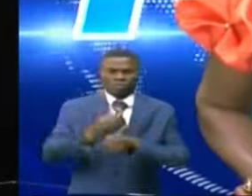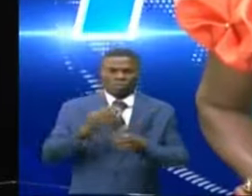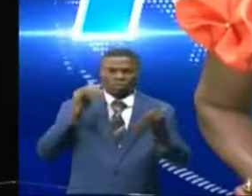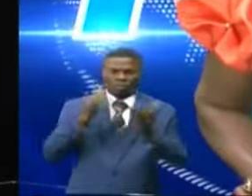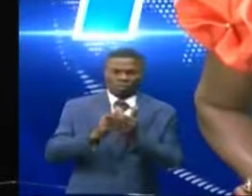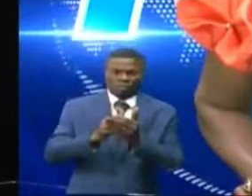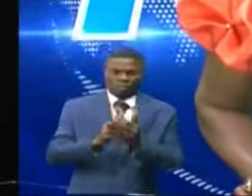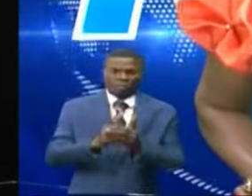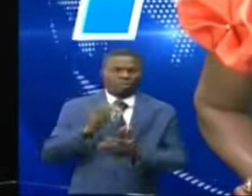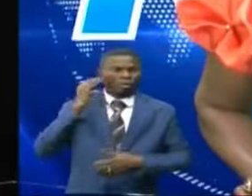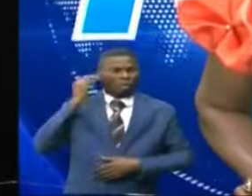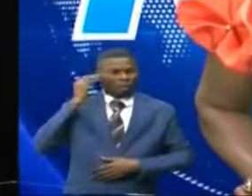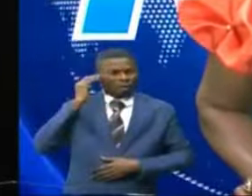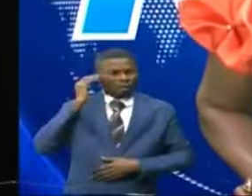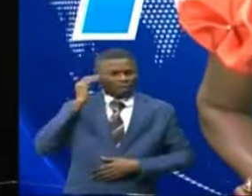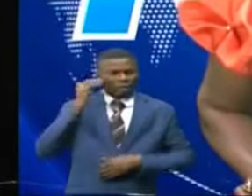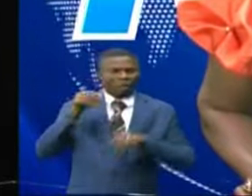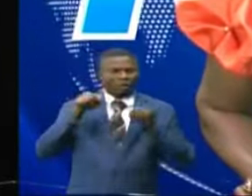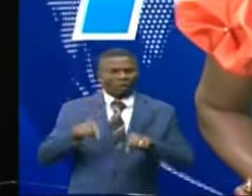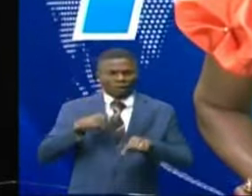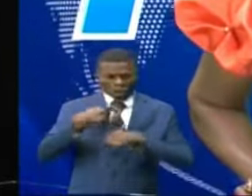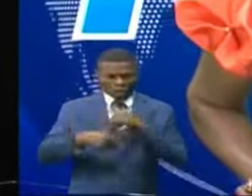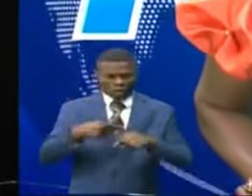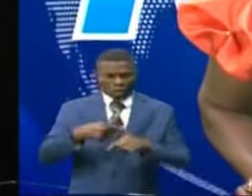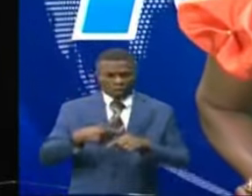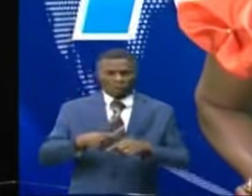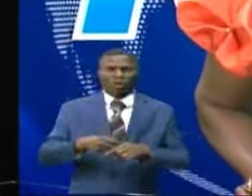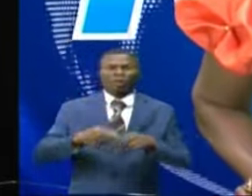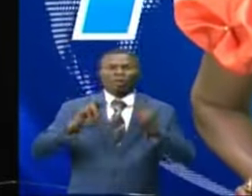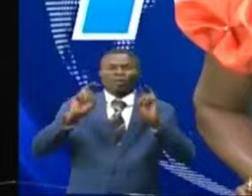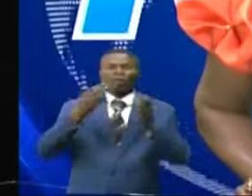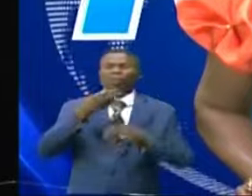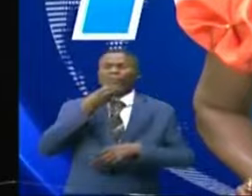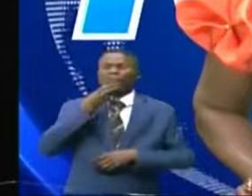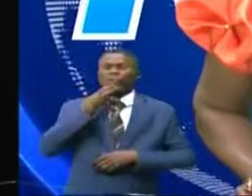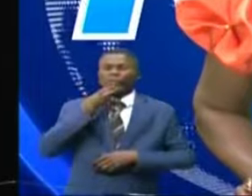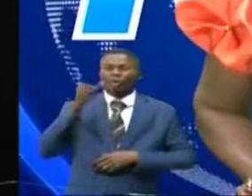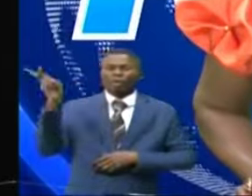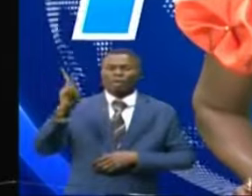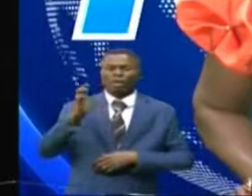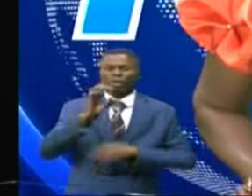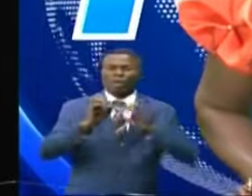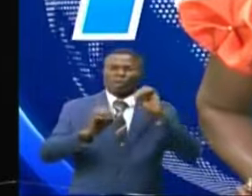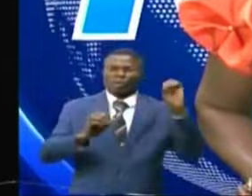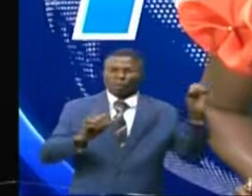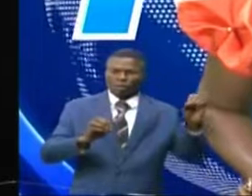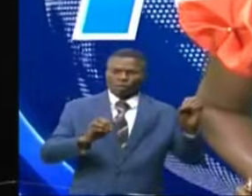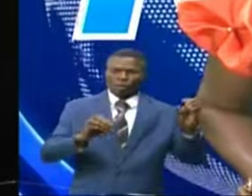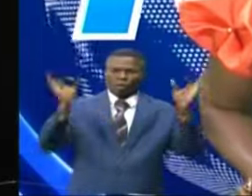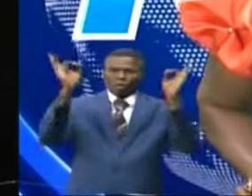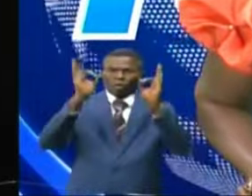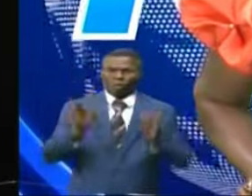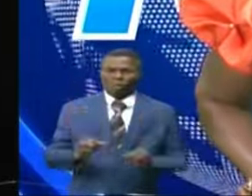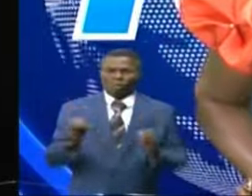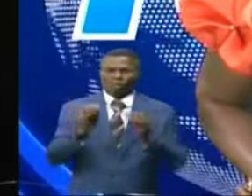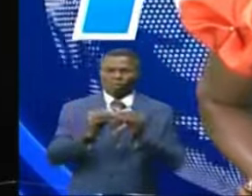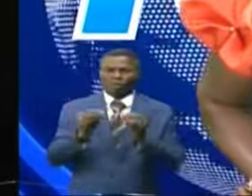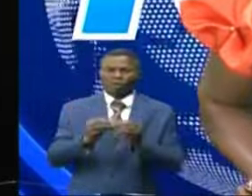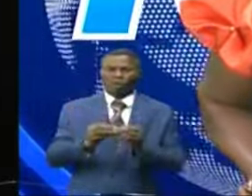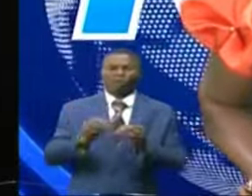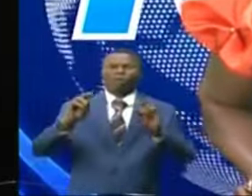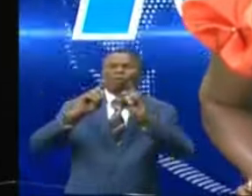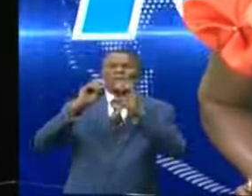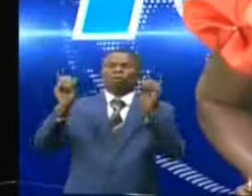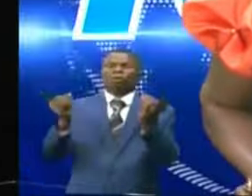le VIH-Sida en RDC a ouvert ses portes en Bujimaï dans le Kasaï oriental. Un forum qui réunit les